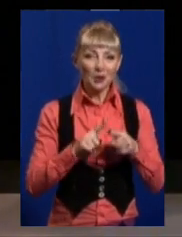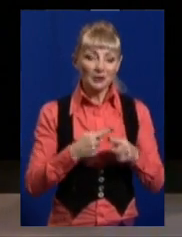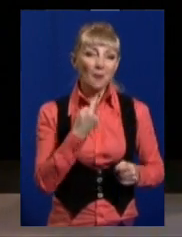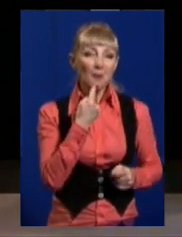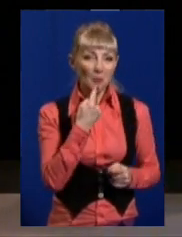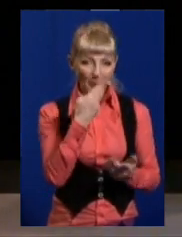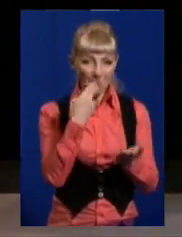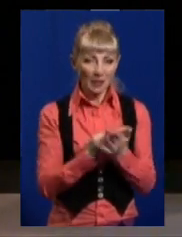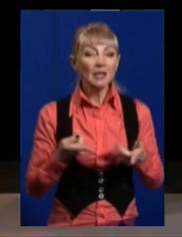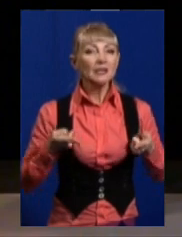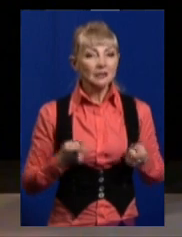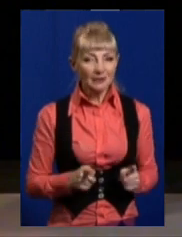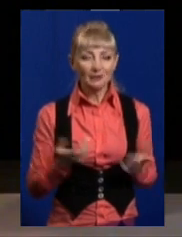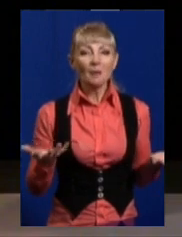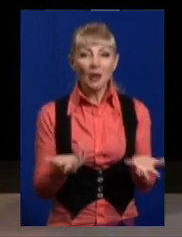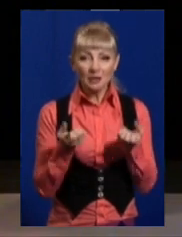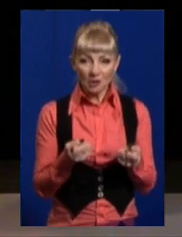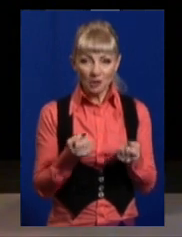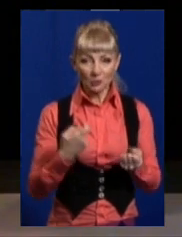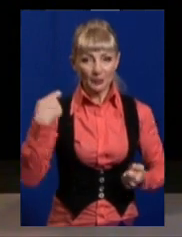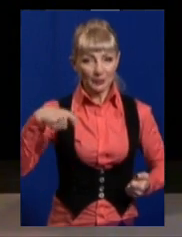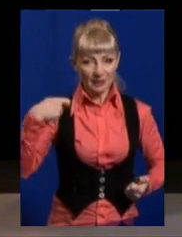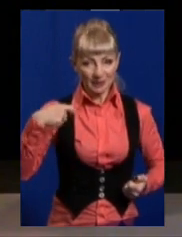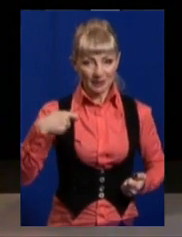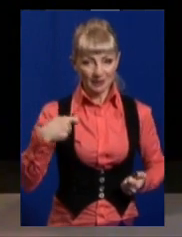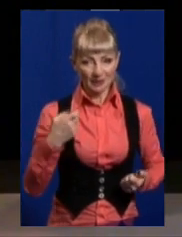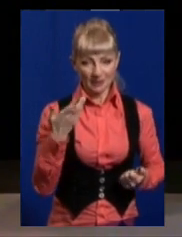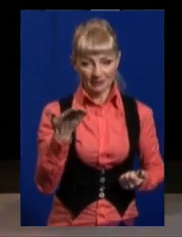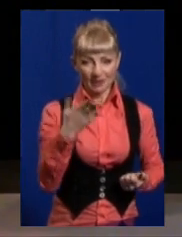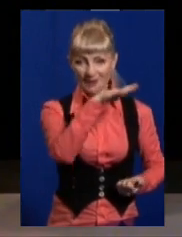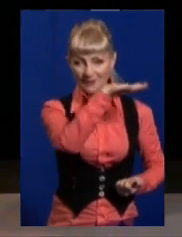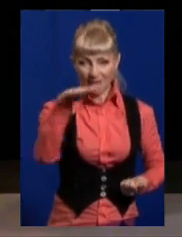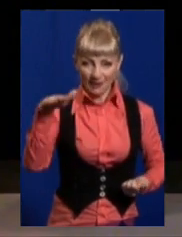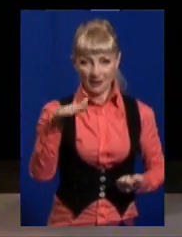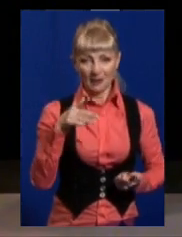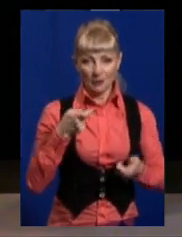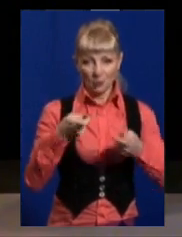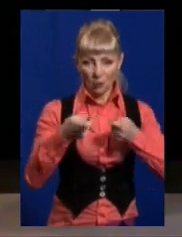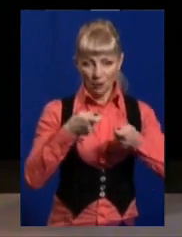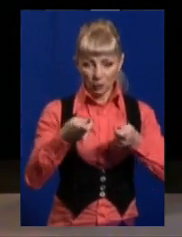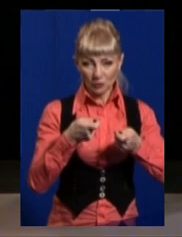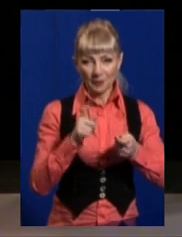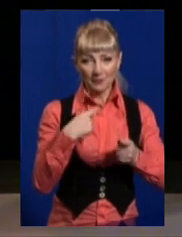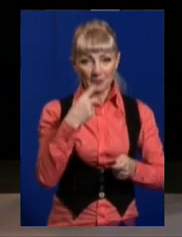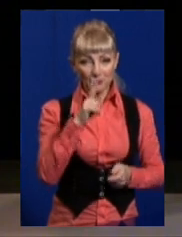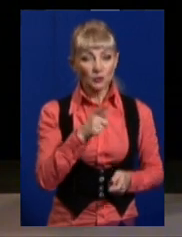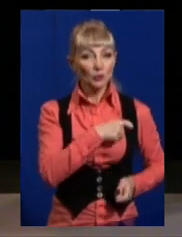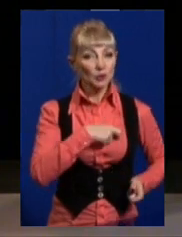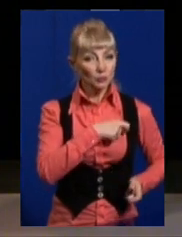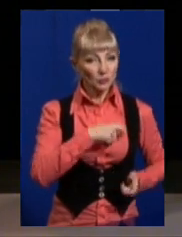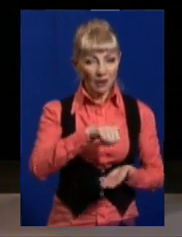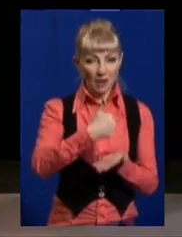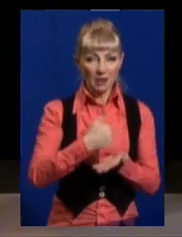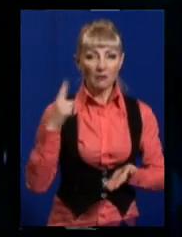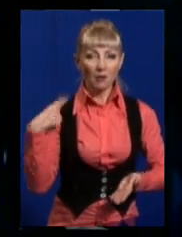показати дійсно певну підтримку президентській вертикалі влади, тому що ми бачимо, що депутати, голова